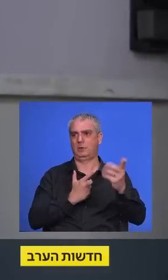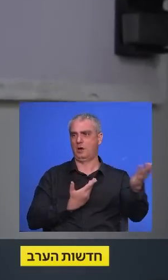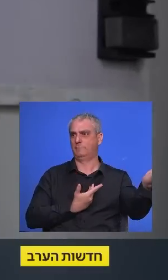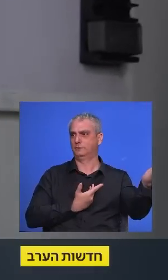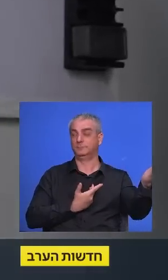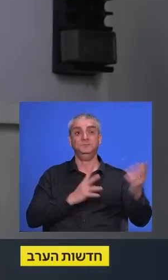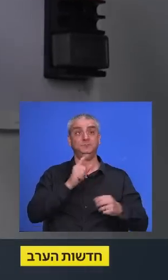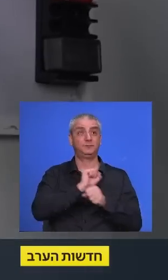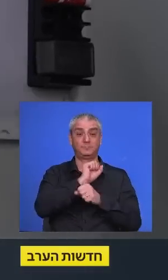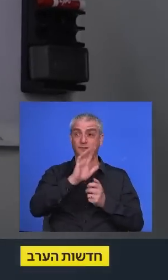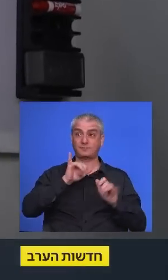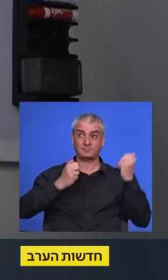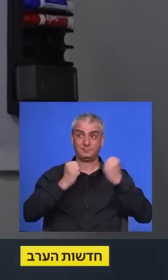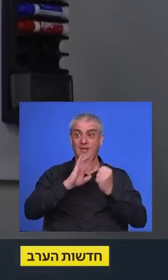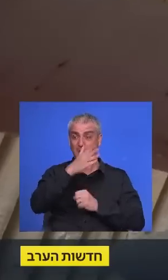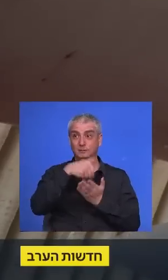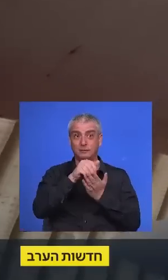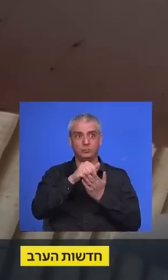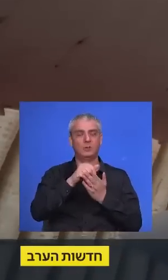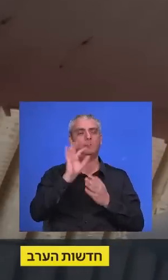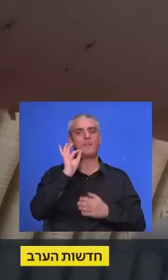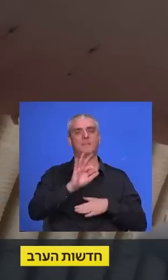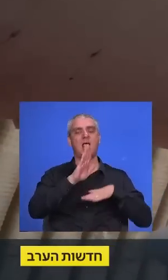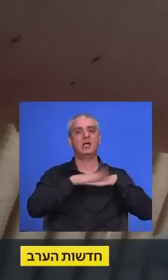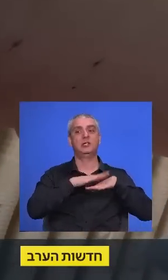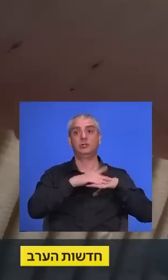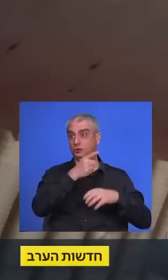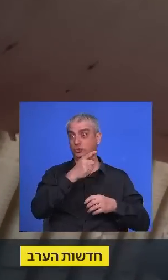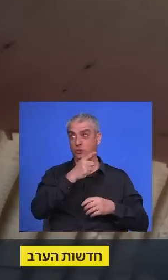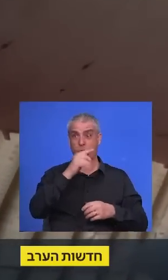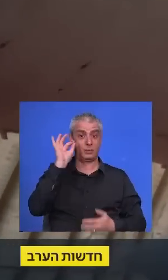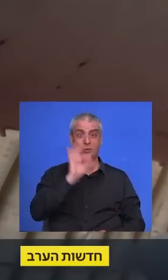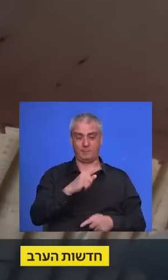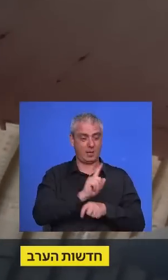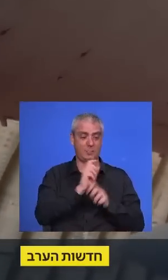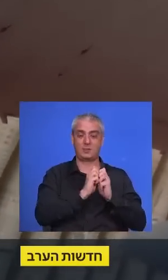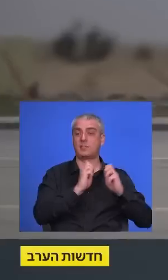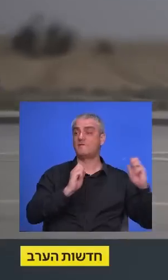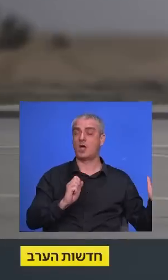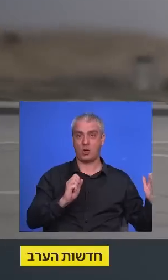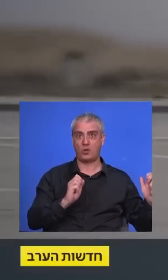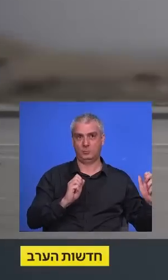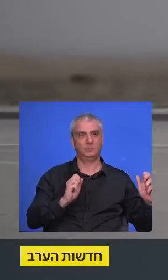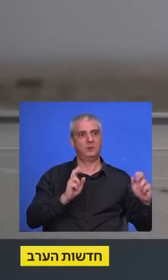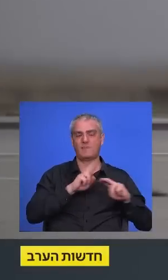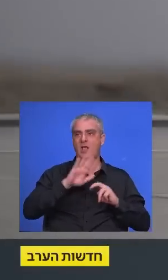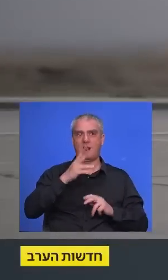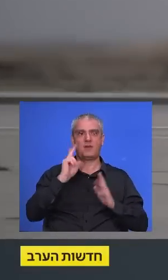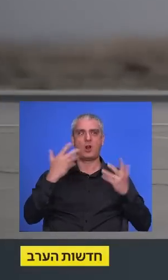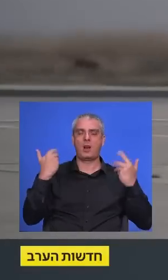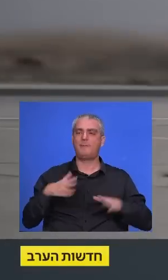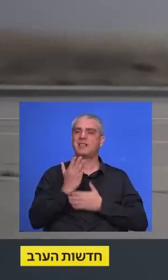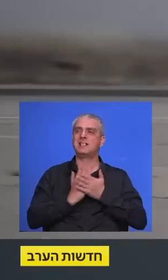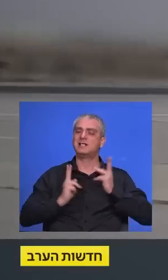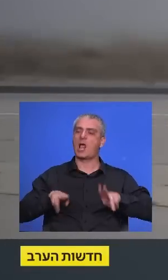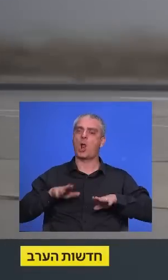אחד הטייסים תימשך, הכשירות המבצעית של טייסי המילואים תיפגע בטווח הארוך, ובכך חיל האוויר עלול לאבד חלק